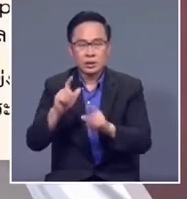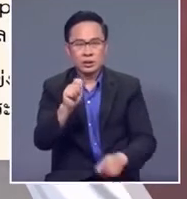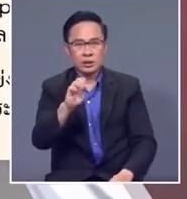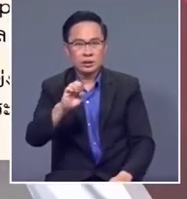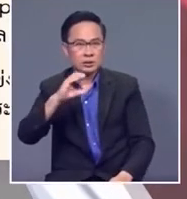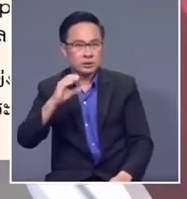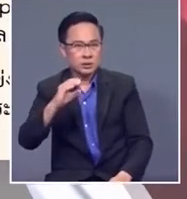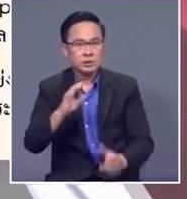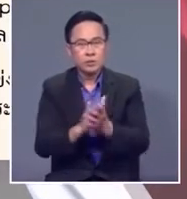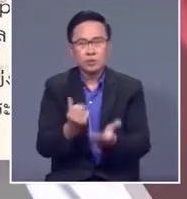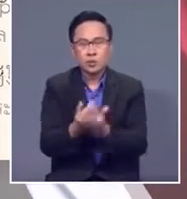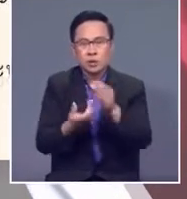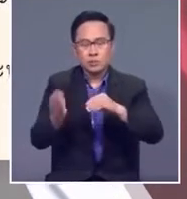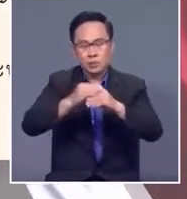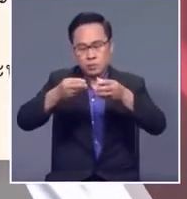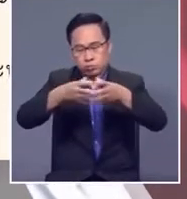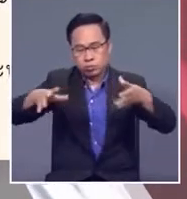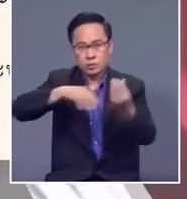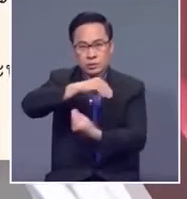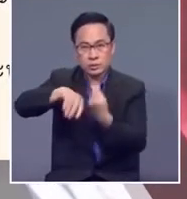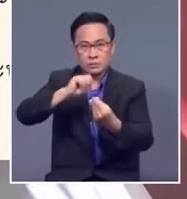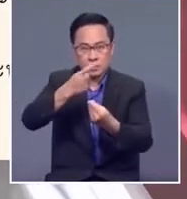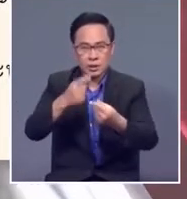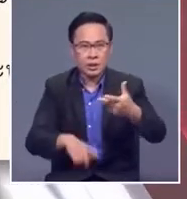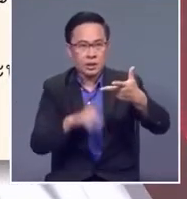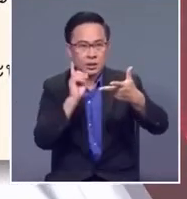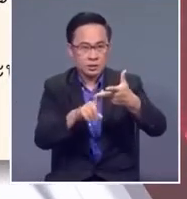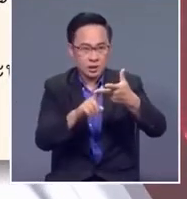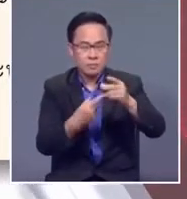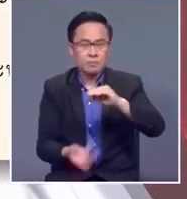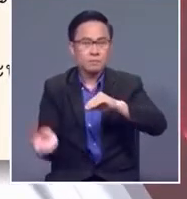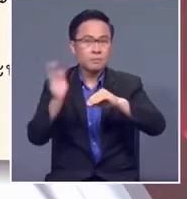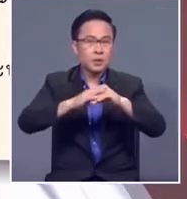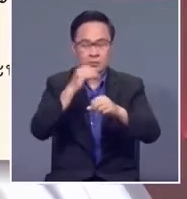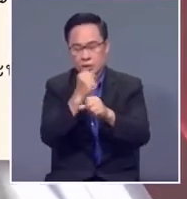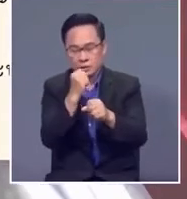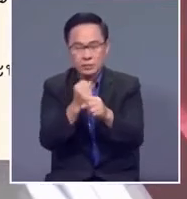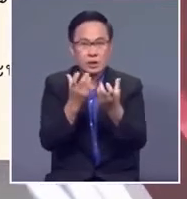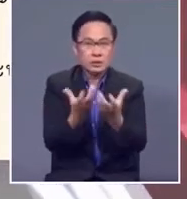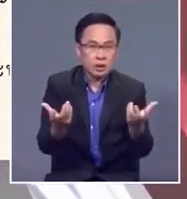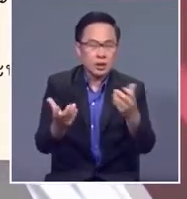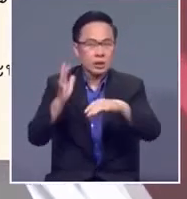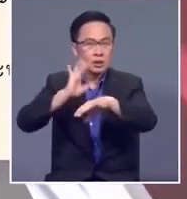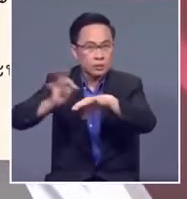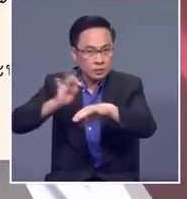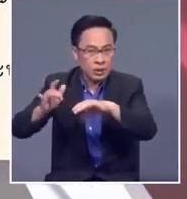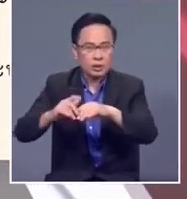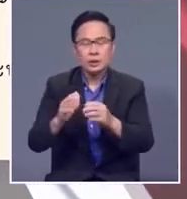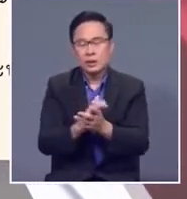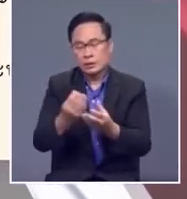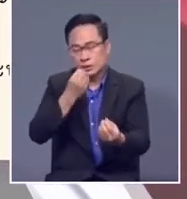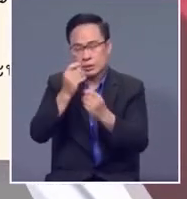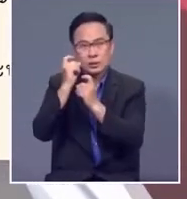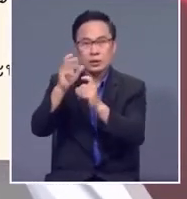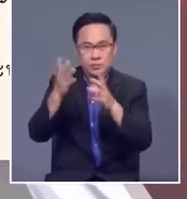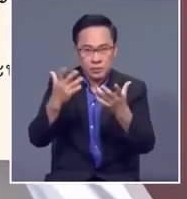ขยายฐานเศรษฐกิจของภาคยกระดับการผลิตสินค้าเกษตรอินทรีย์และเกษตรปลอดภัยเชื่อมโยงสู่อุตสาหกรรมเกษตรแปรรูป